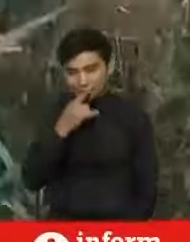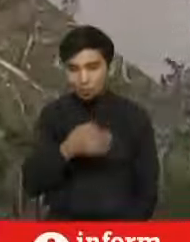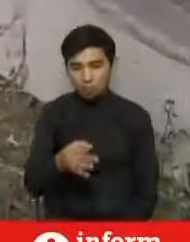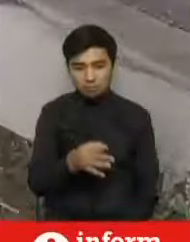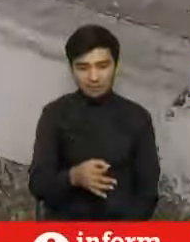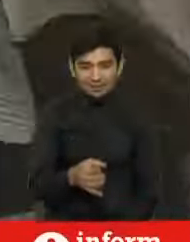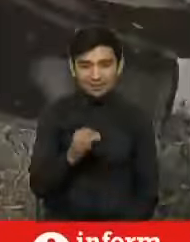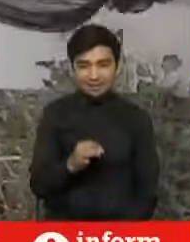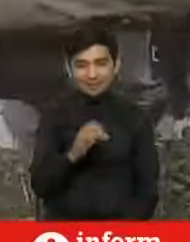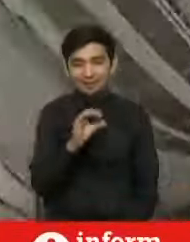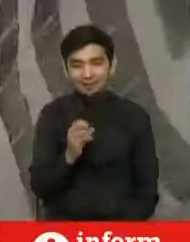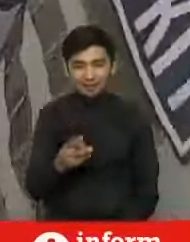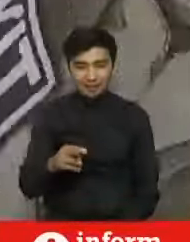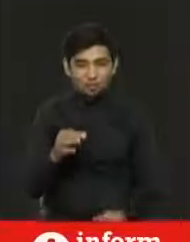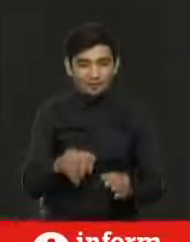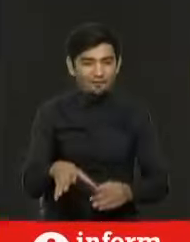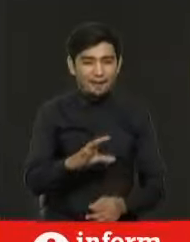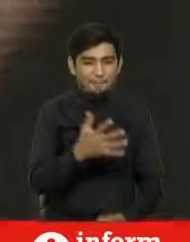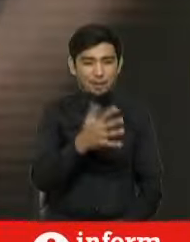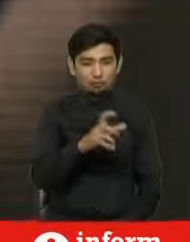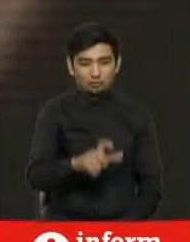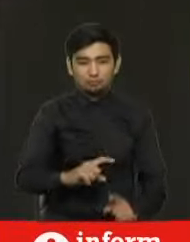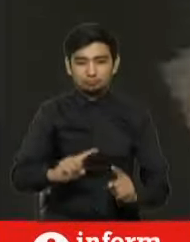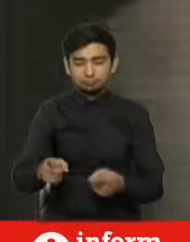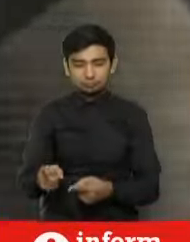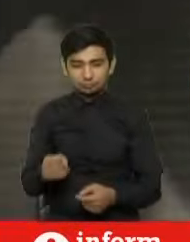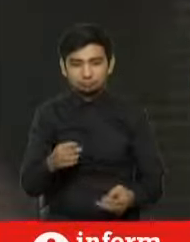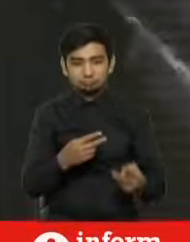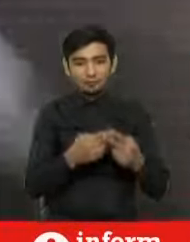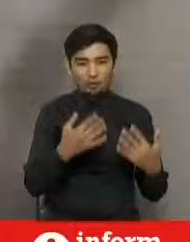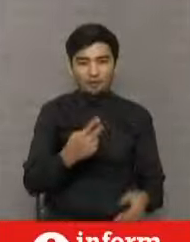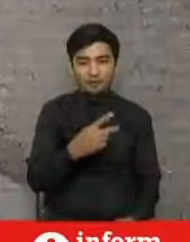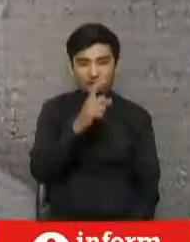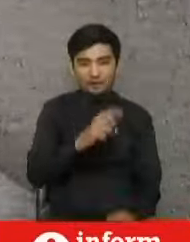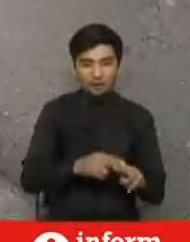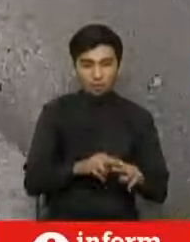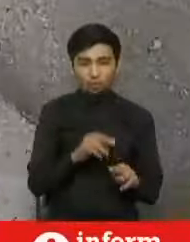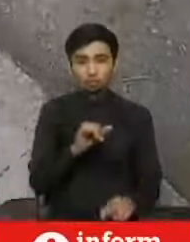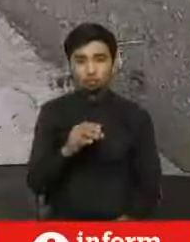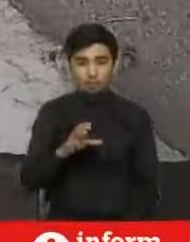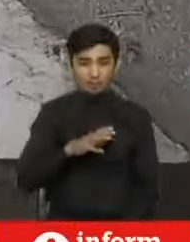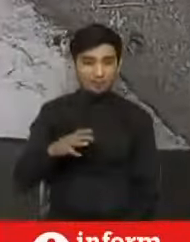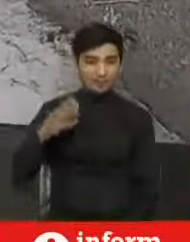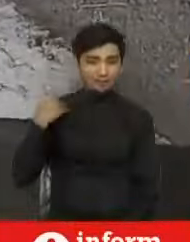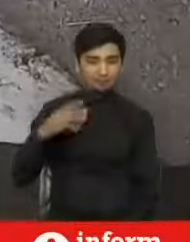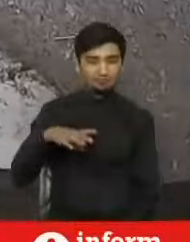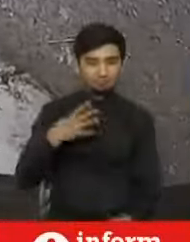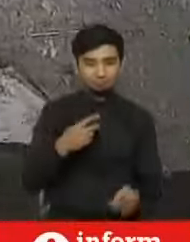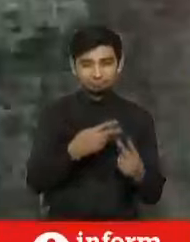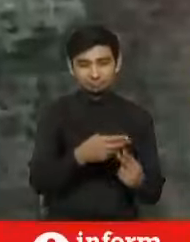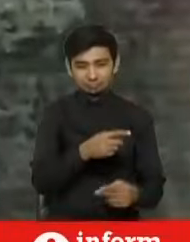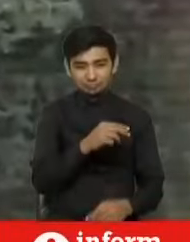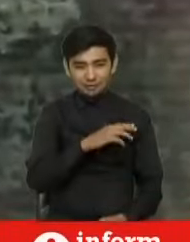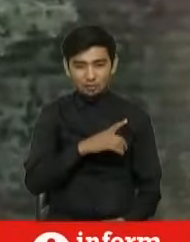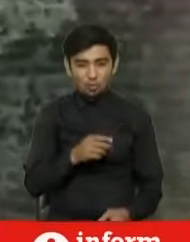областях санкции суда все пятеро задержанных взяты под стражу двое подозреваемых уже были судимы за убийство грабёж и